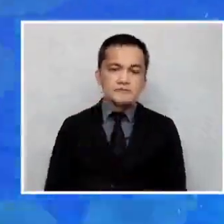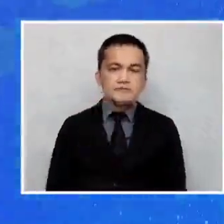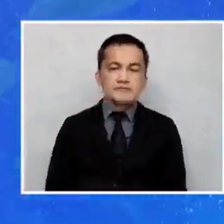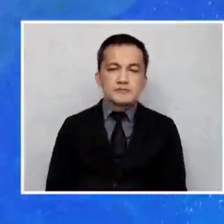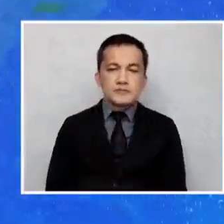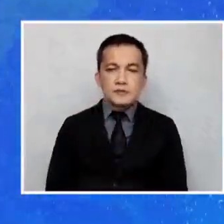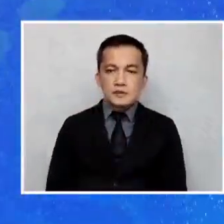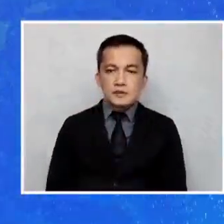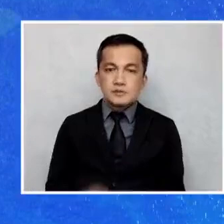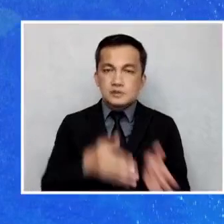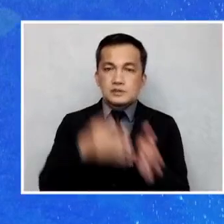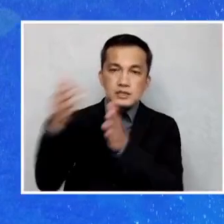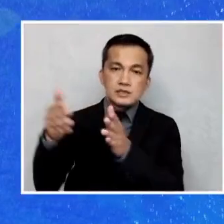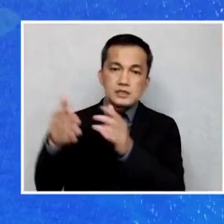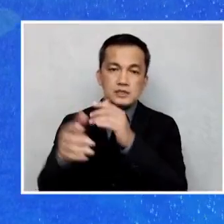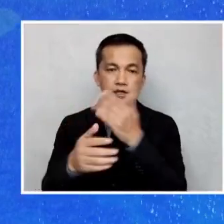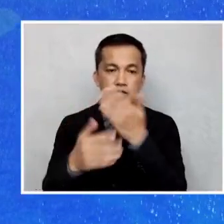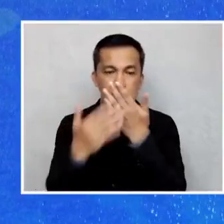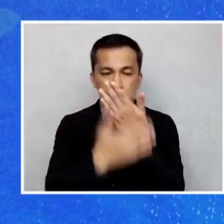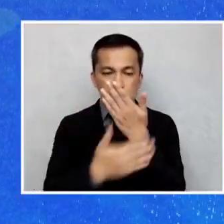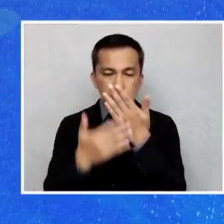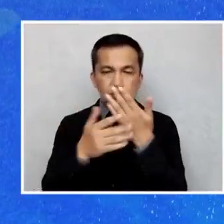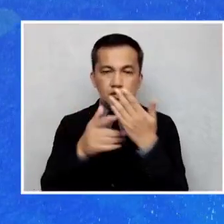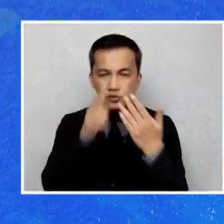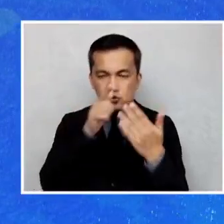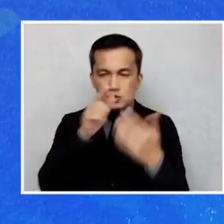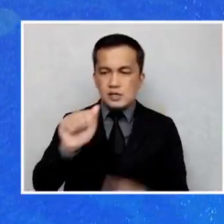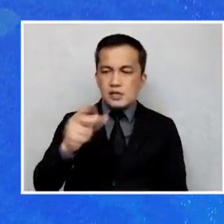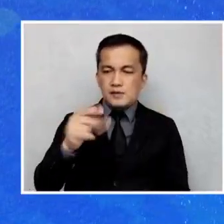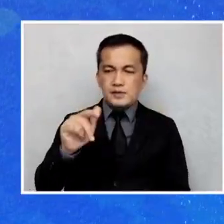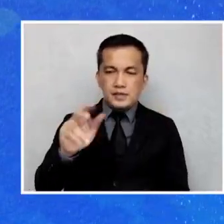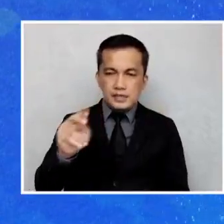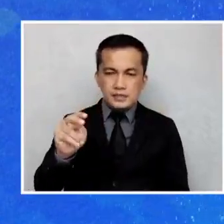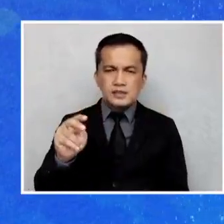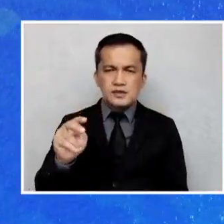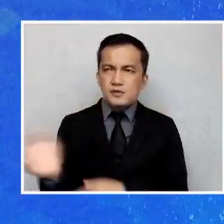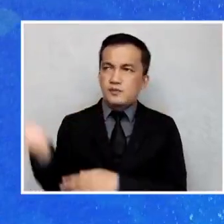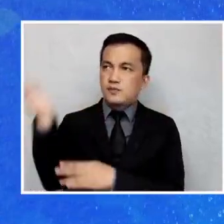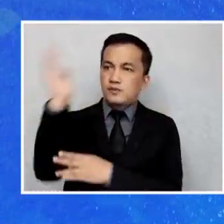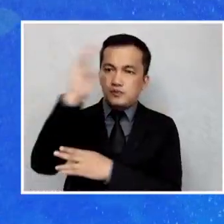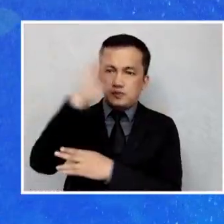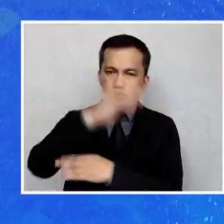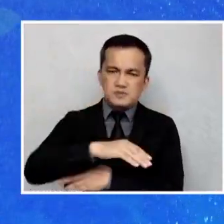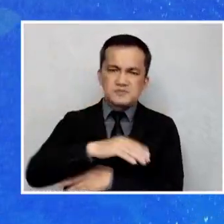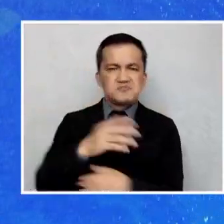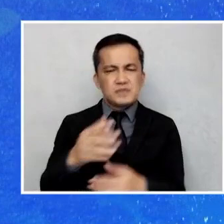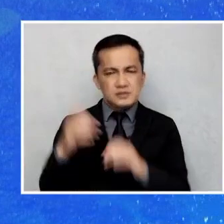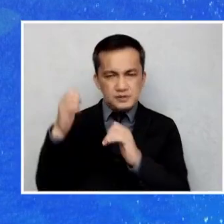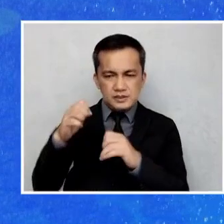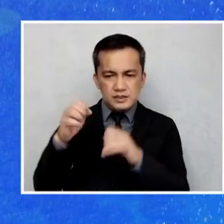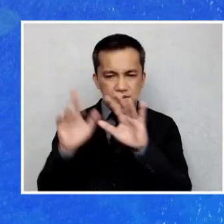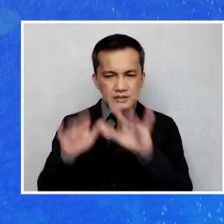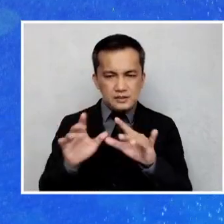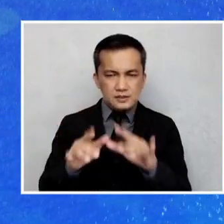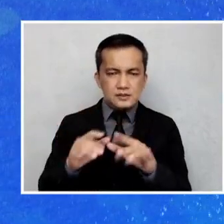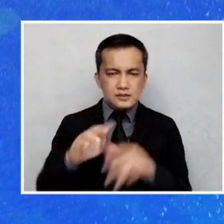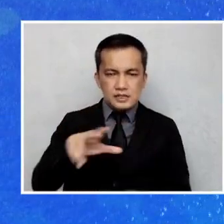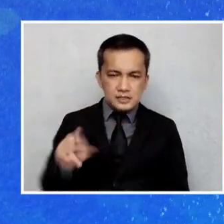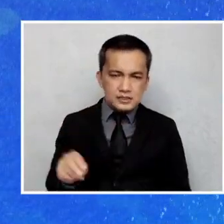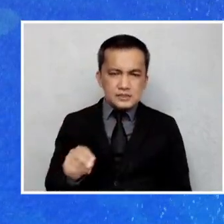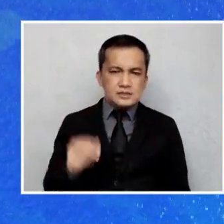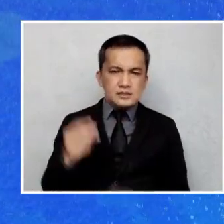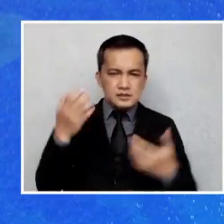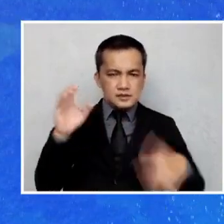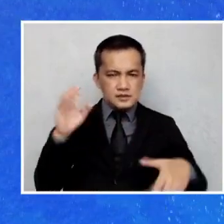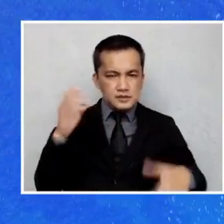dahil po sa malakas na amihan, buong araw may aasahang mahihina hanggang katamtamang pag-ulan sa Cagayan Valley, eastern part po ng Cordillera maging